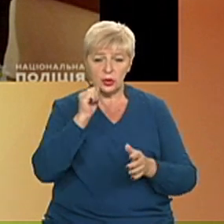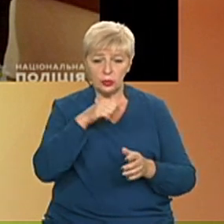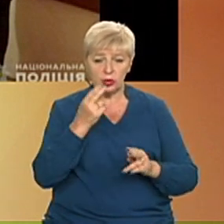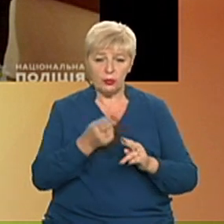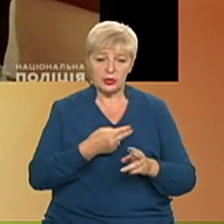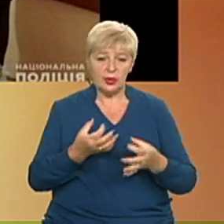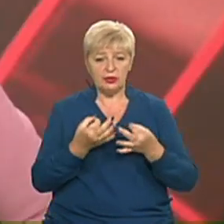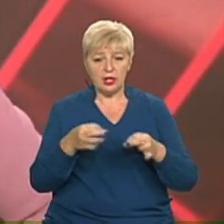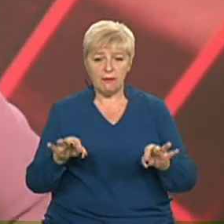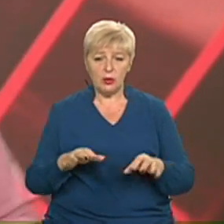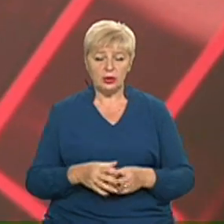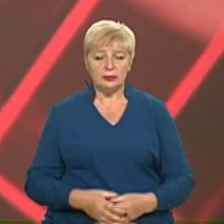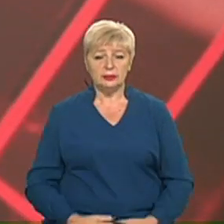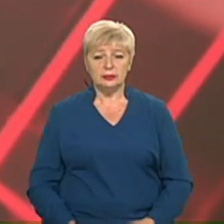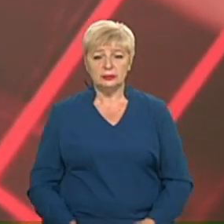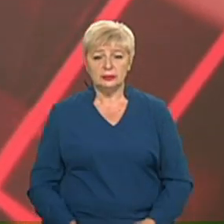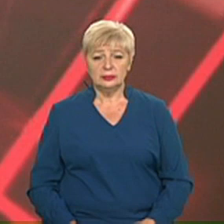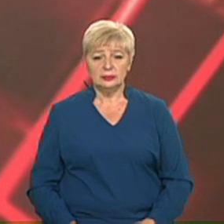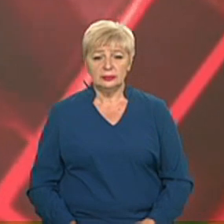волі.